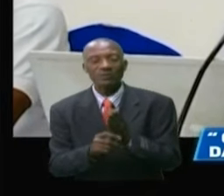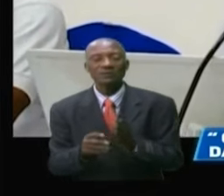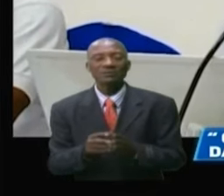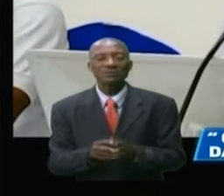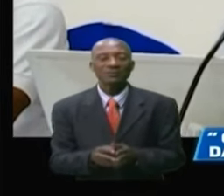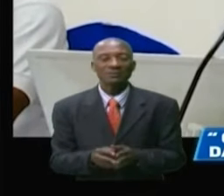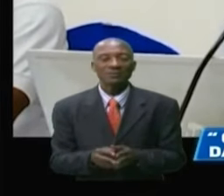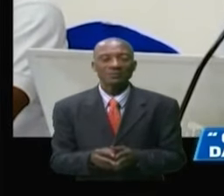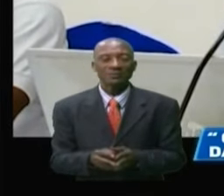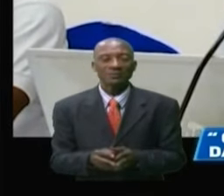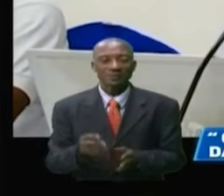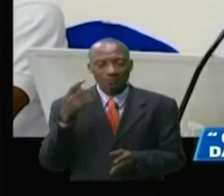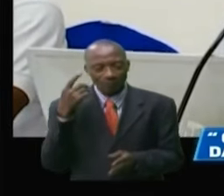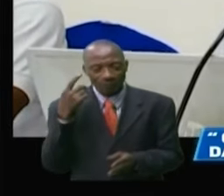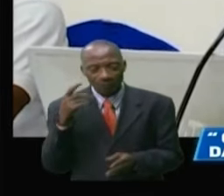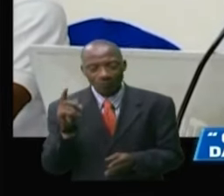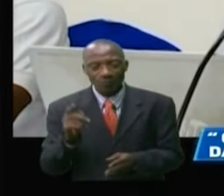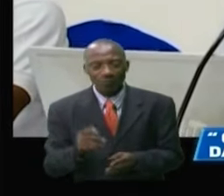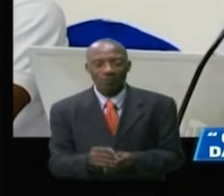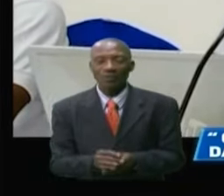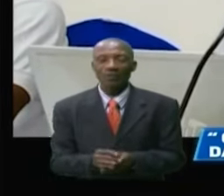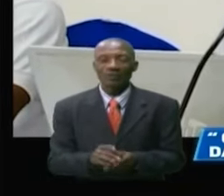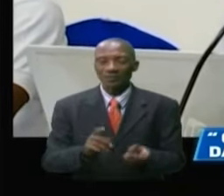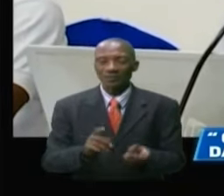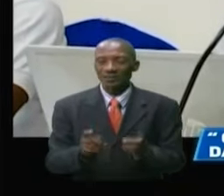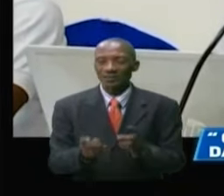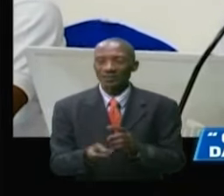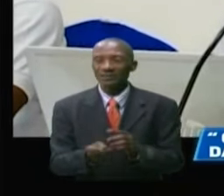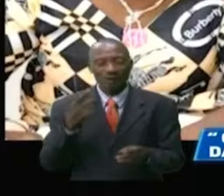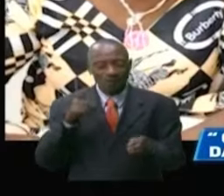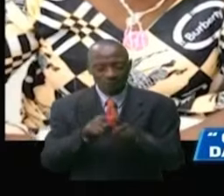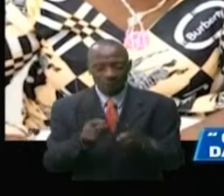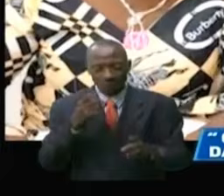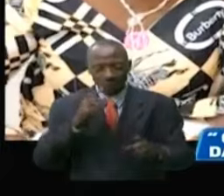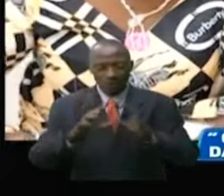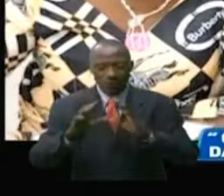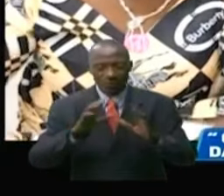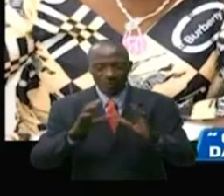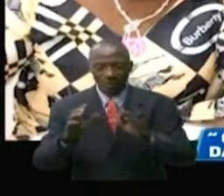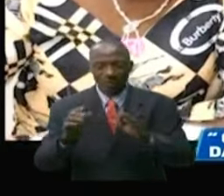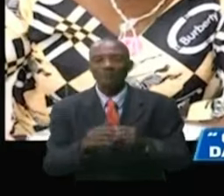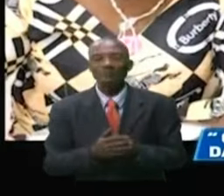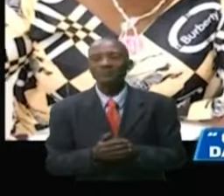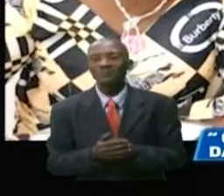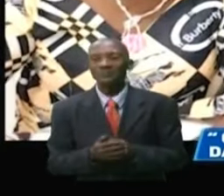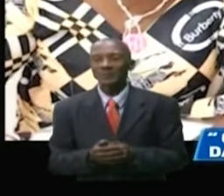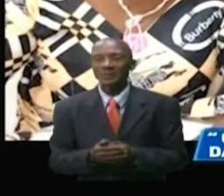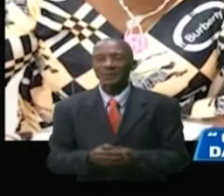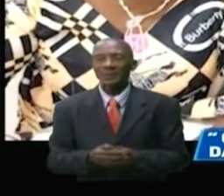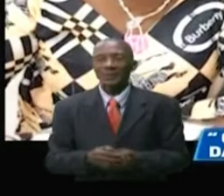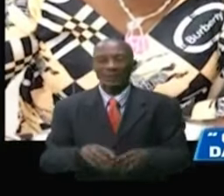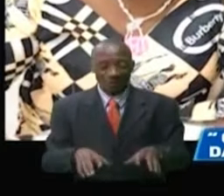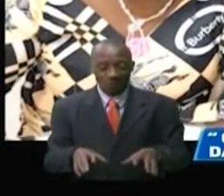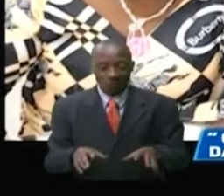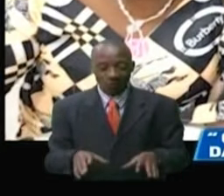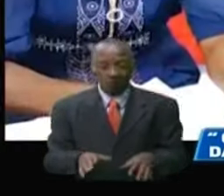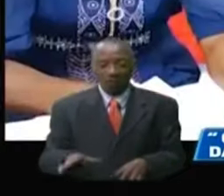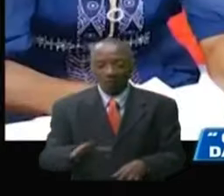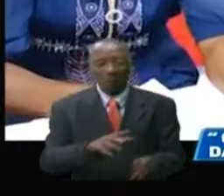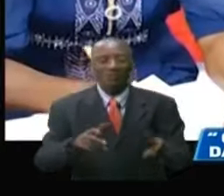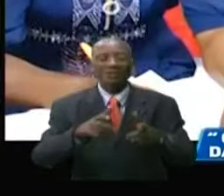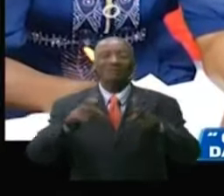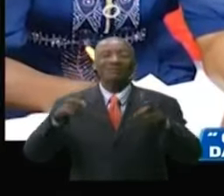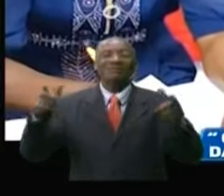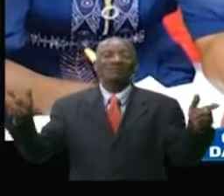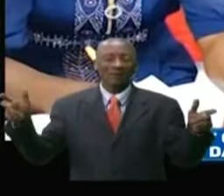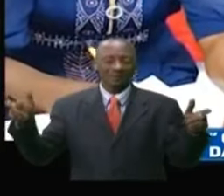au moyen des technologies de l'information et de la communication. Par ailleurs, la RDC est un pays continent qui